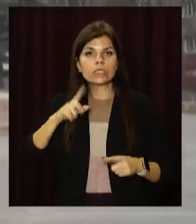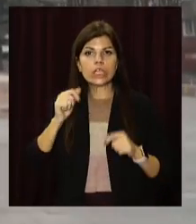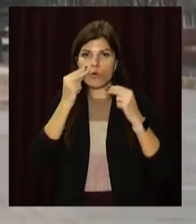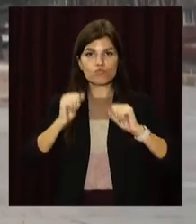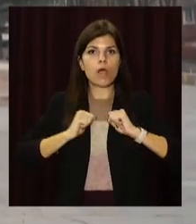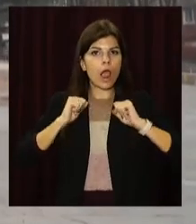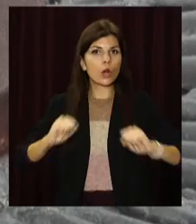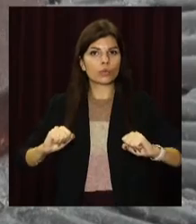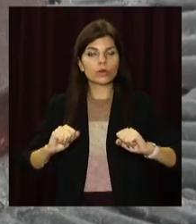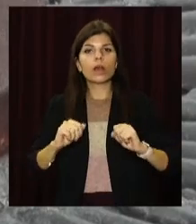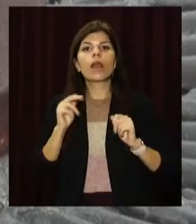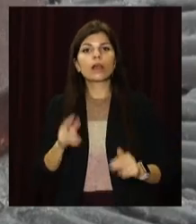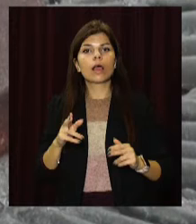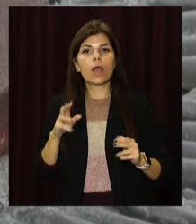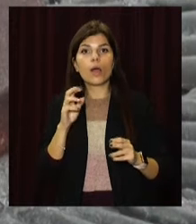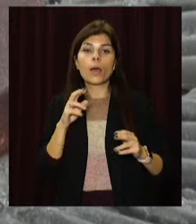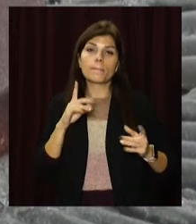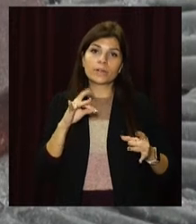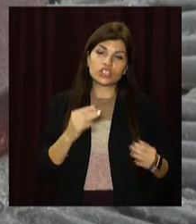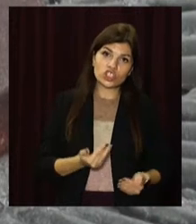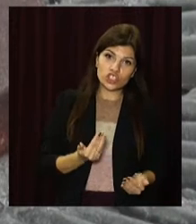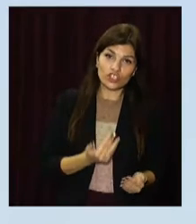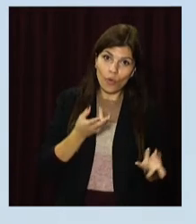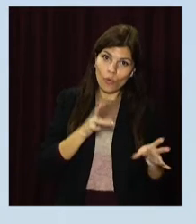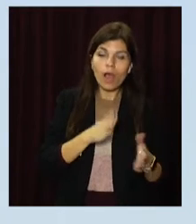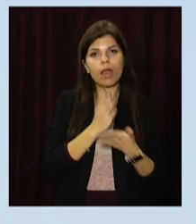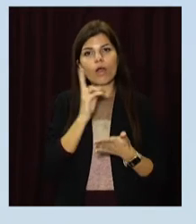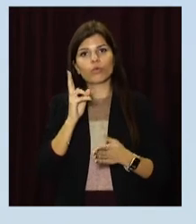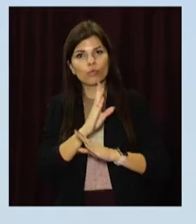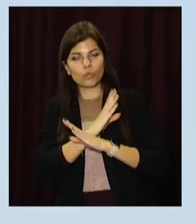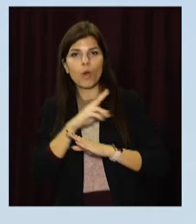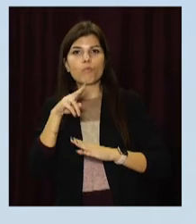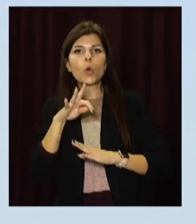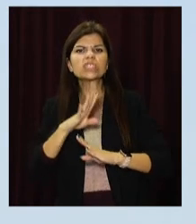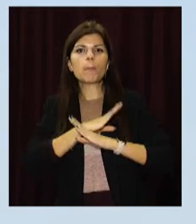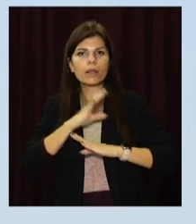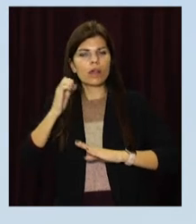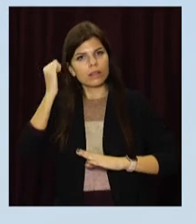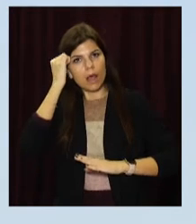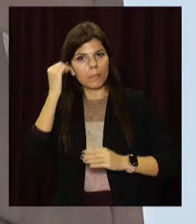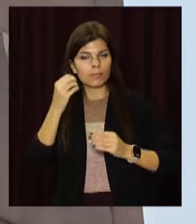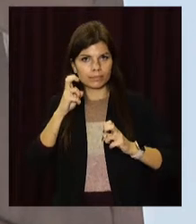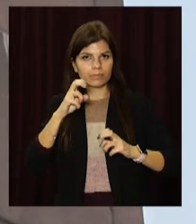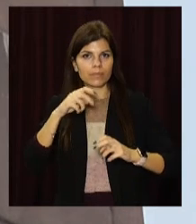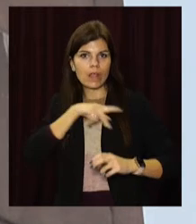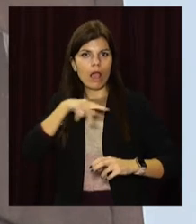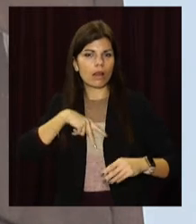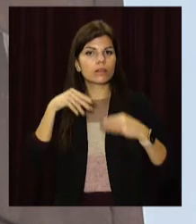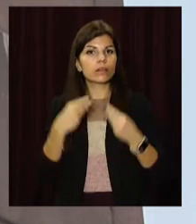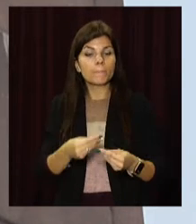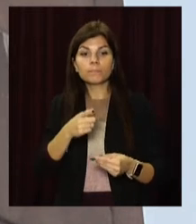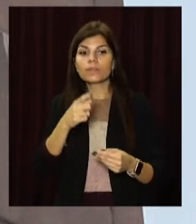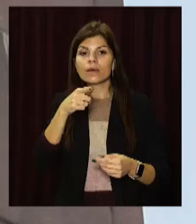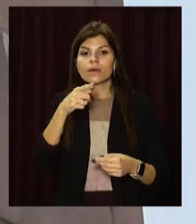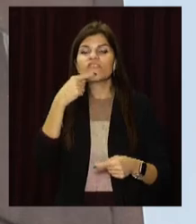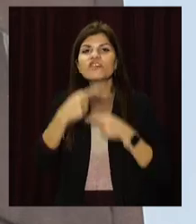мужність та героїзм як при житті, так і посмертно. Вшановуючи пам'ять героїв, у Дніпрі поклали квіти до монумента «Вічна слава».